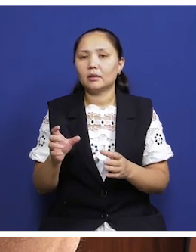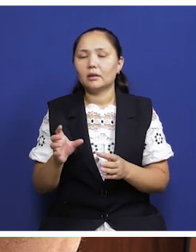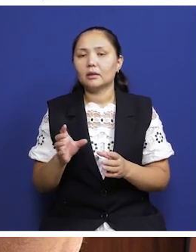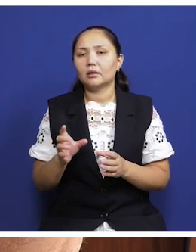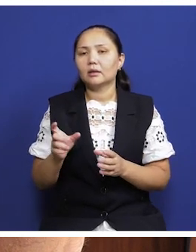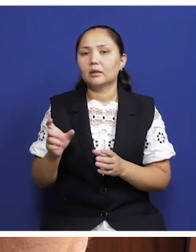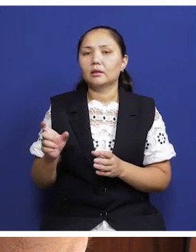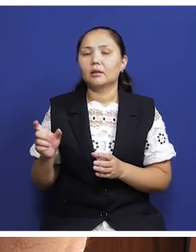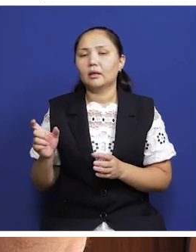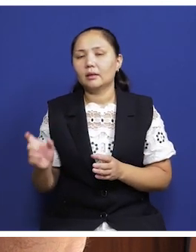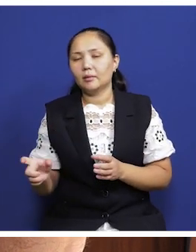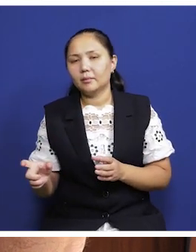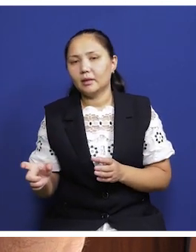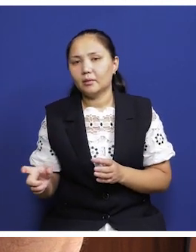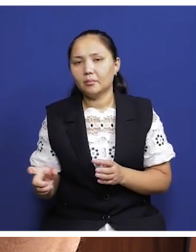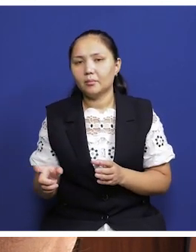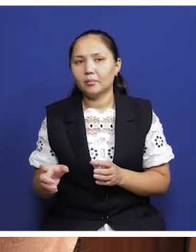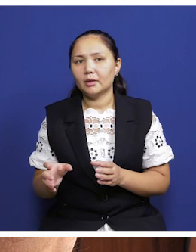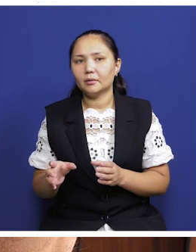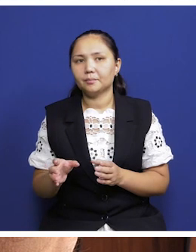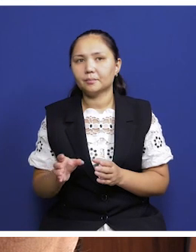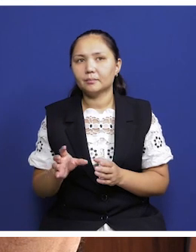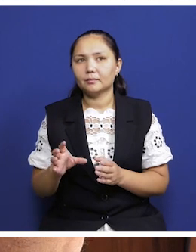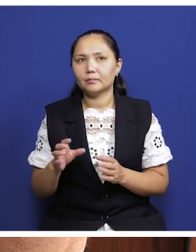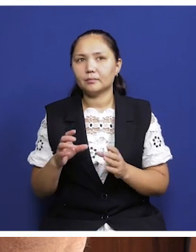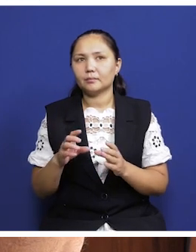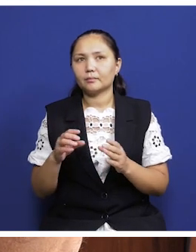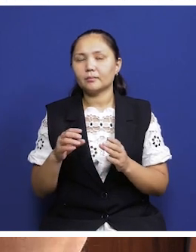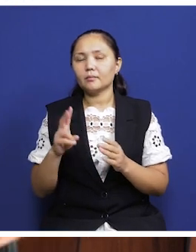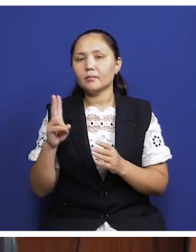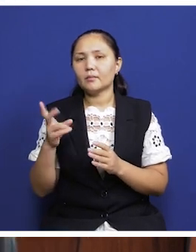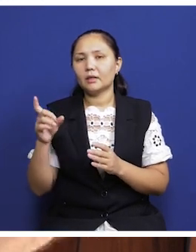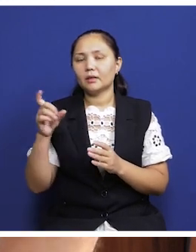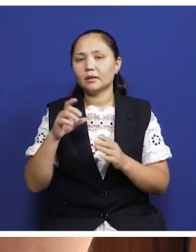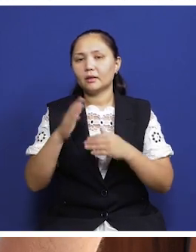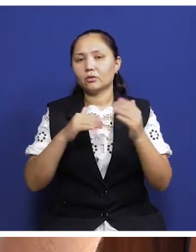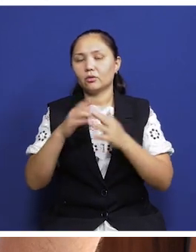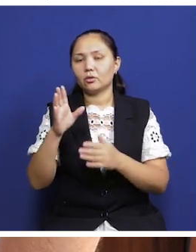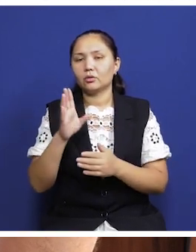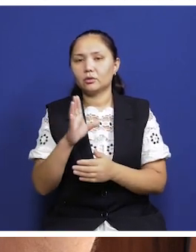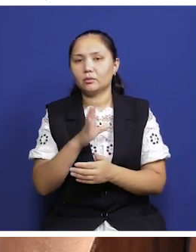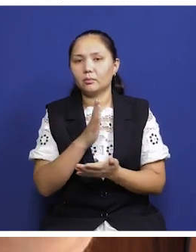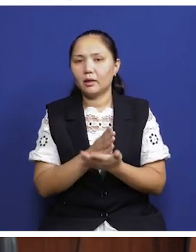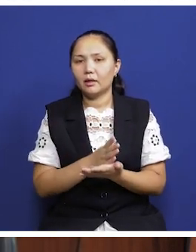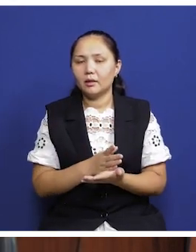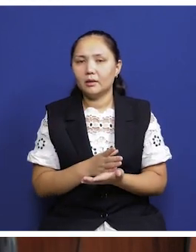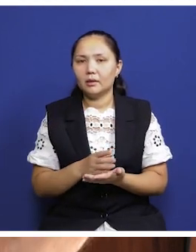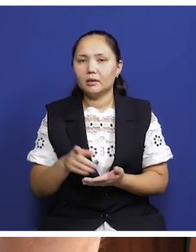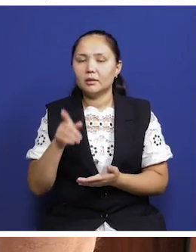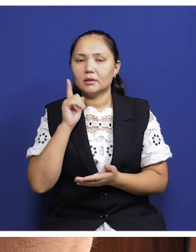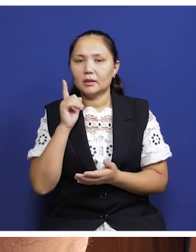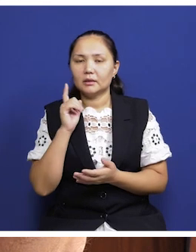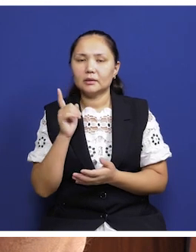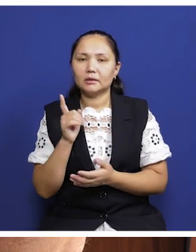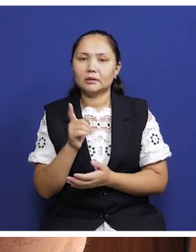отырып сабат ашу екі этажды құрылысын салып жатырмыз. Жазғы балалардың жаңағы каникул